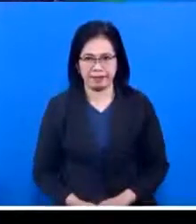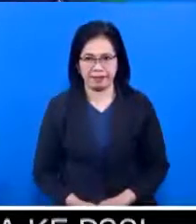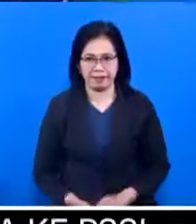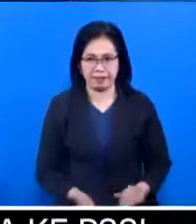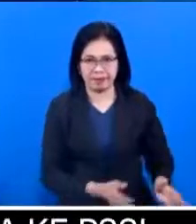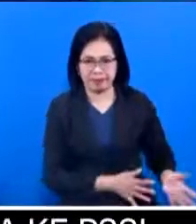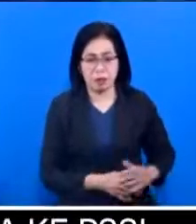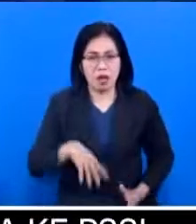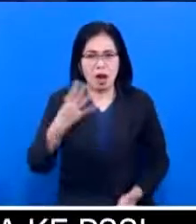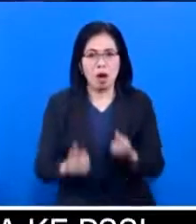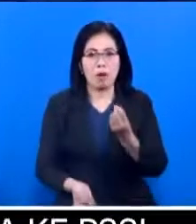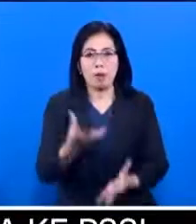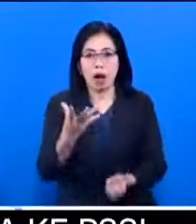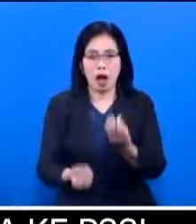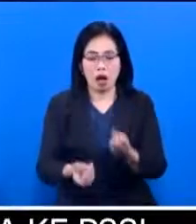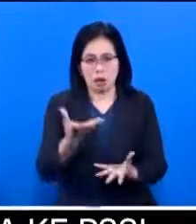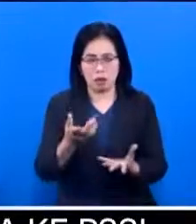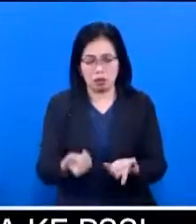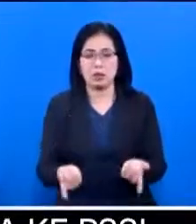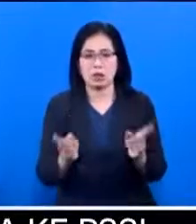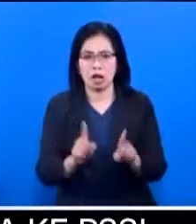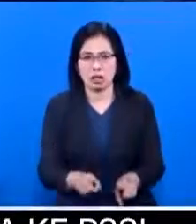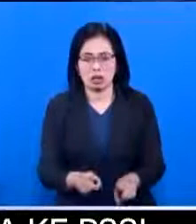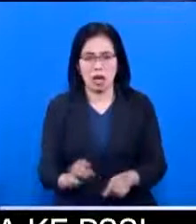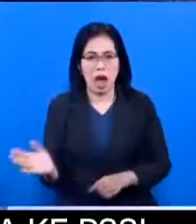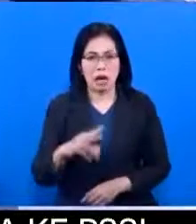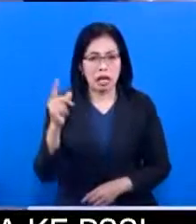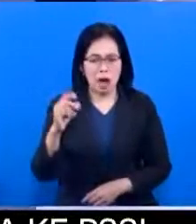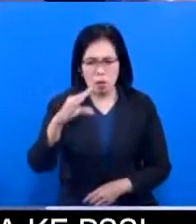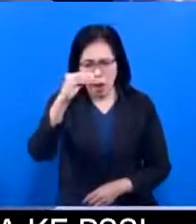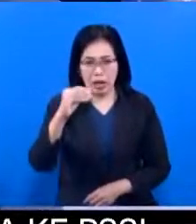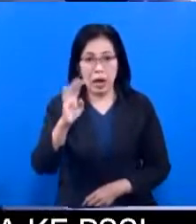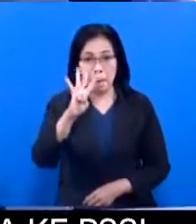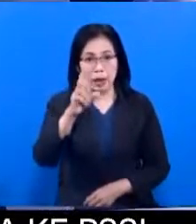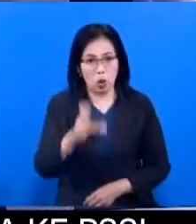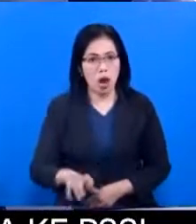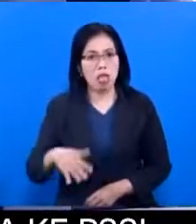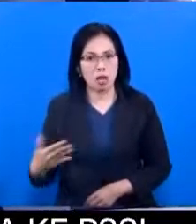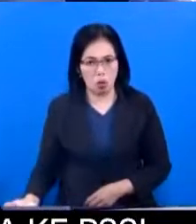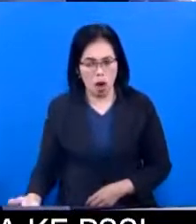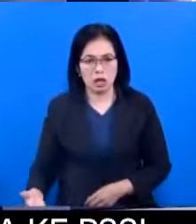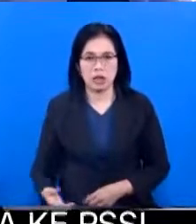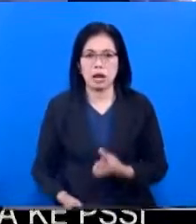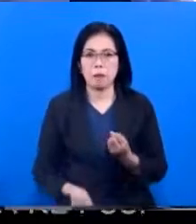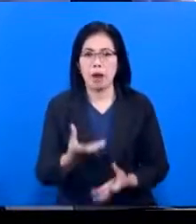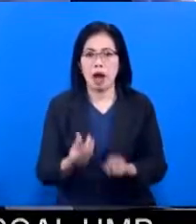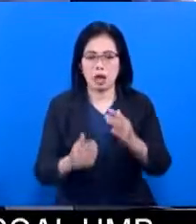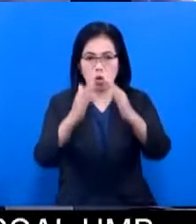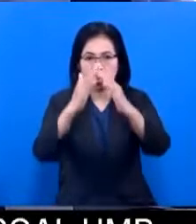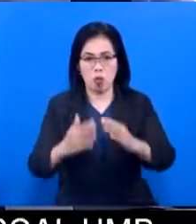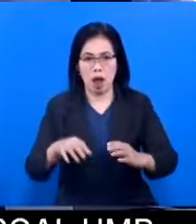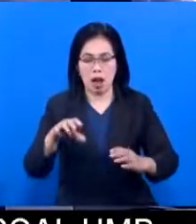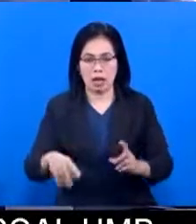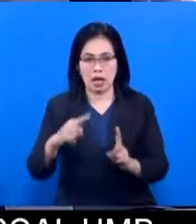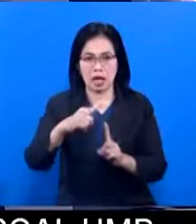Tragedi kebakaran yang memakan korban jiwa kembali terjadi. Rabu pagi, 4 orang tewas menjadi korban kebakaran rumah di kawasan